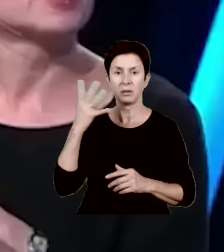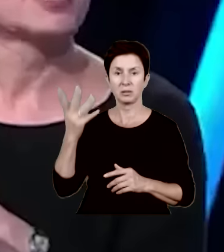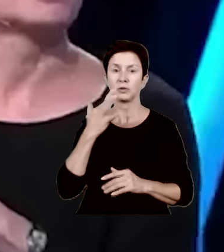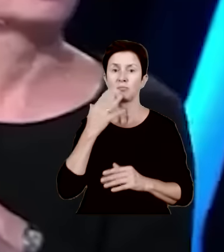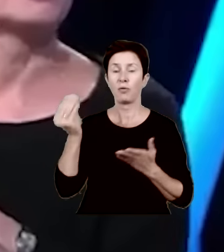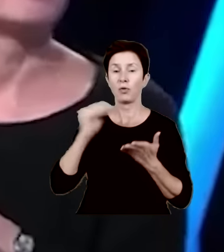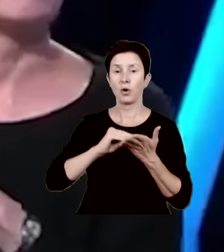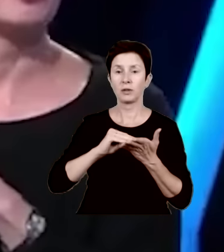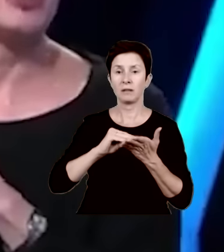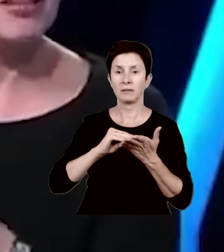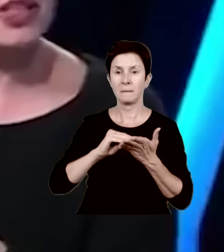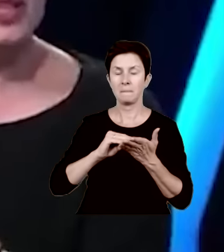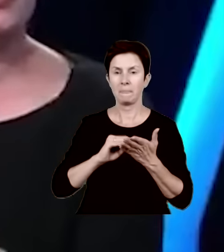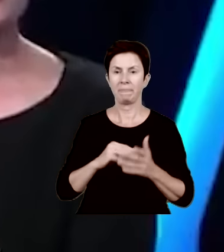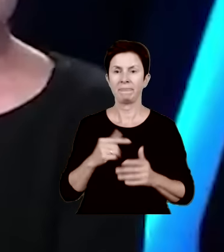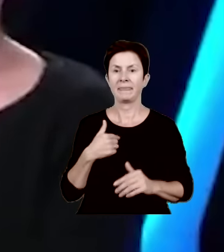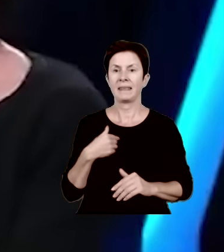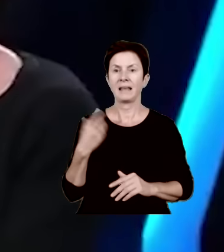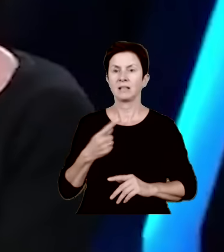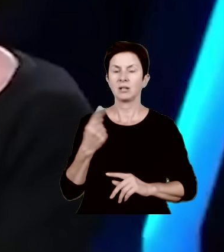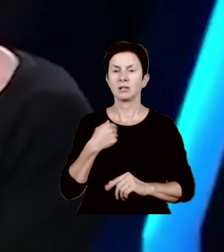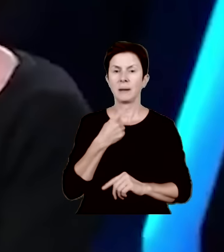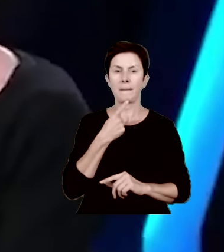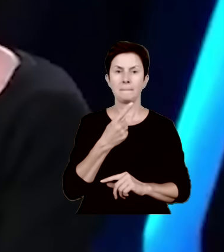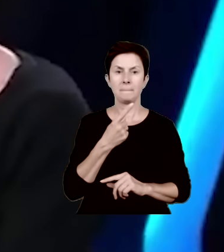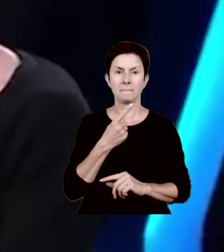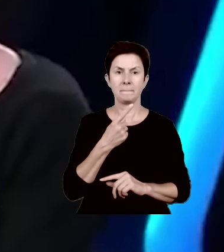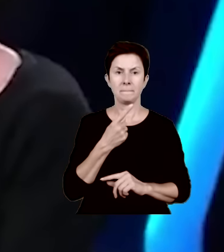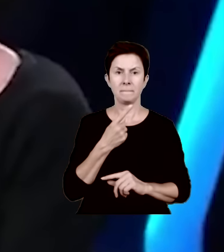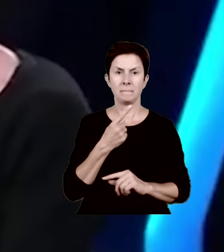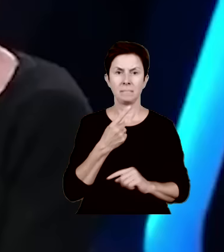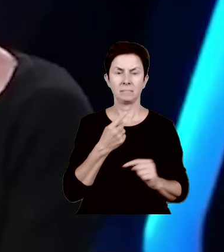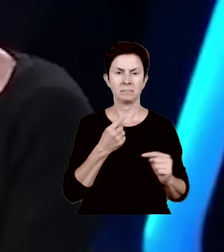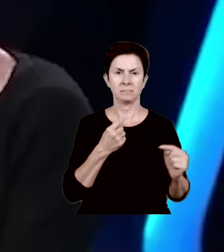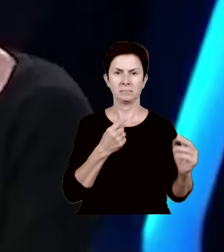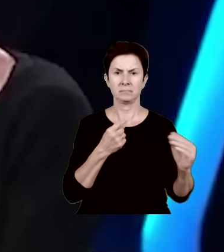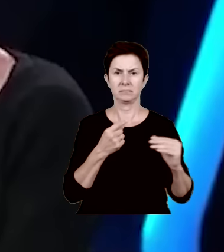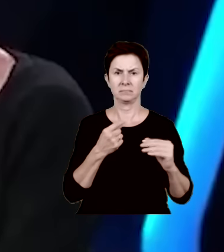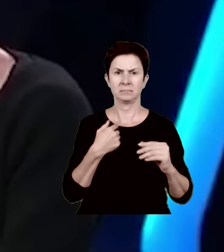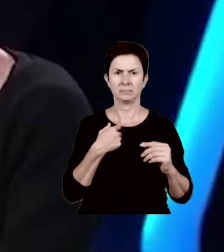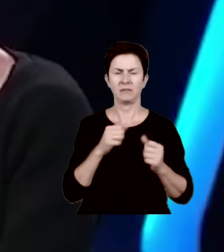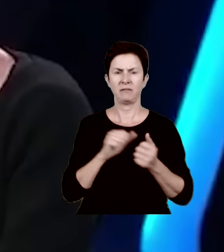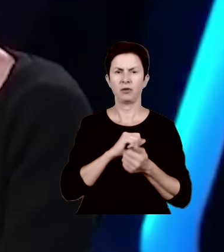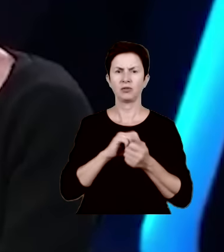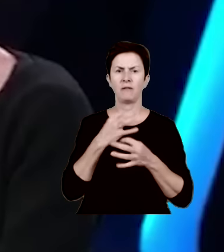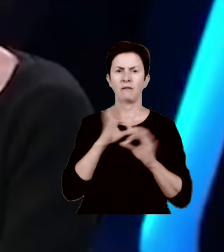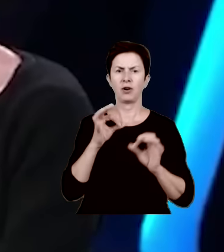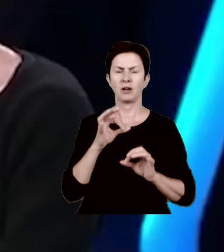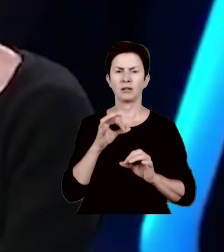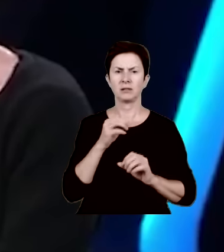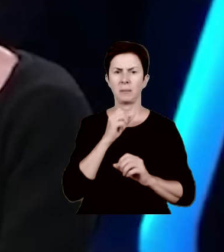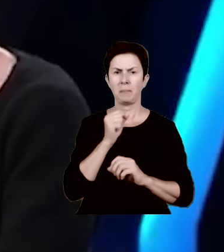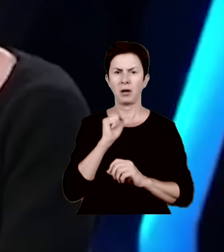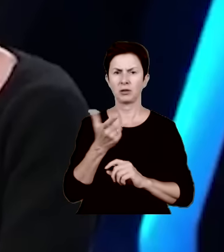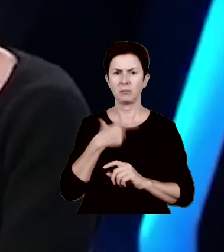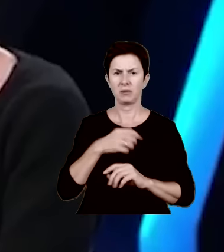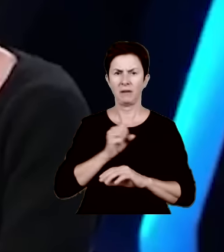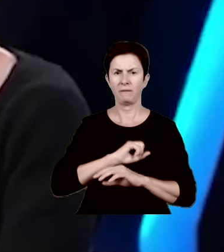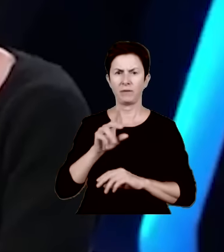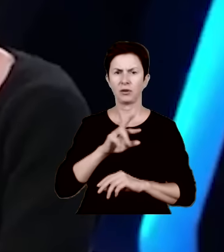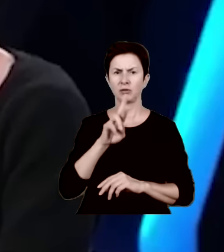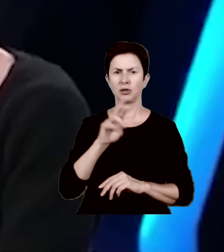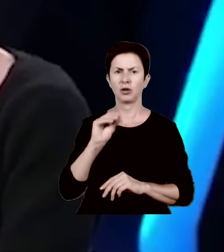powiem. Bardzo intensywnie walczył o wolność mediów w roku 2012, kiedy wyrzucano mnie z Rzeczpospolitej.